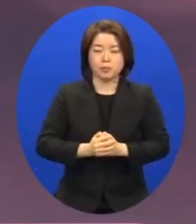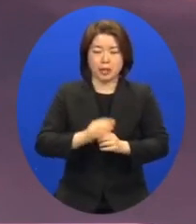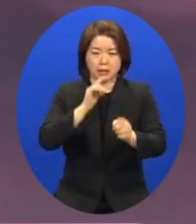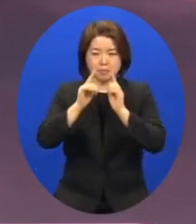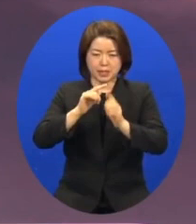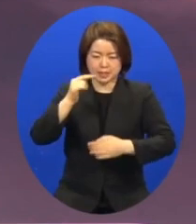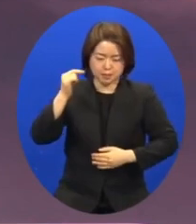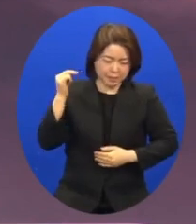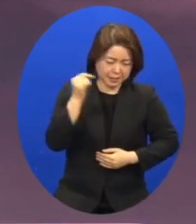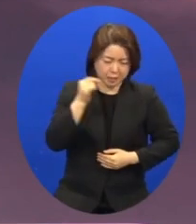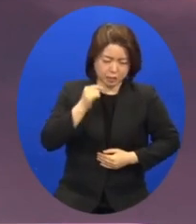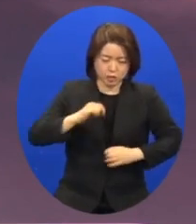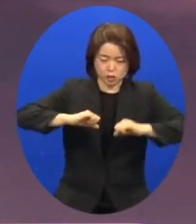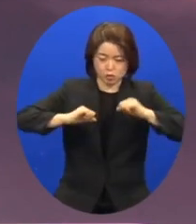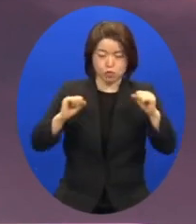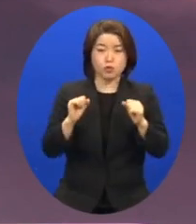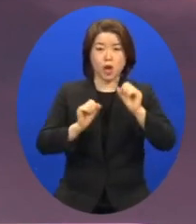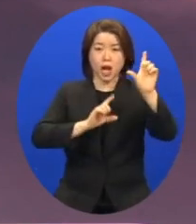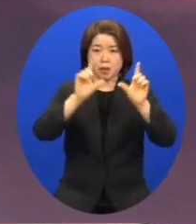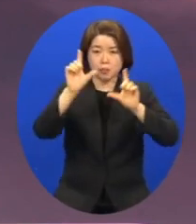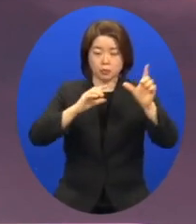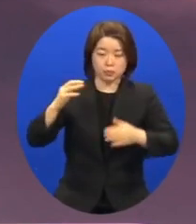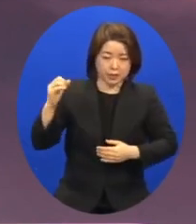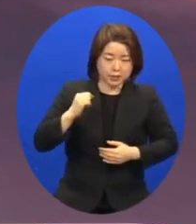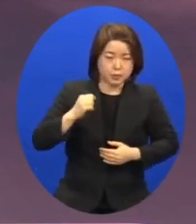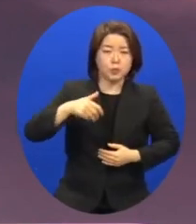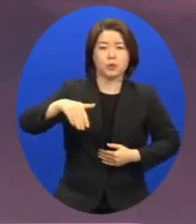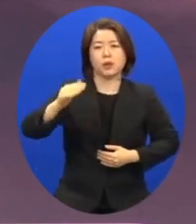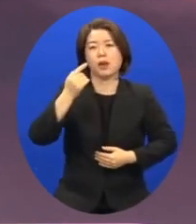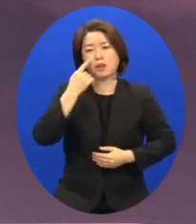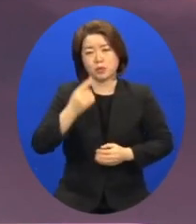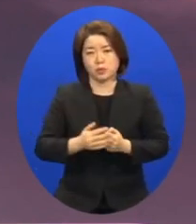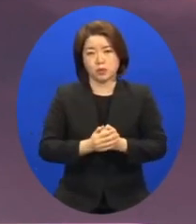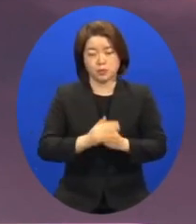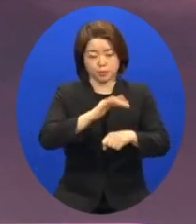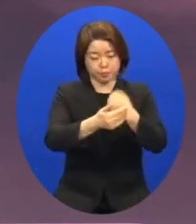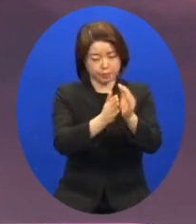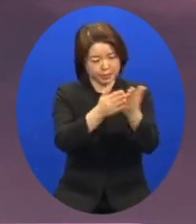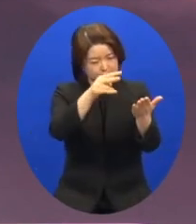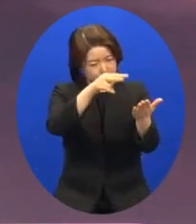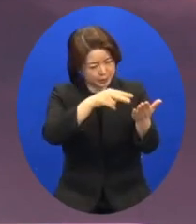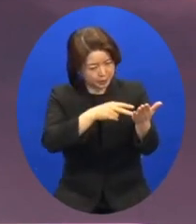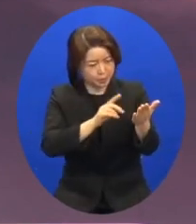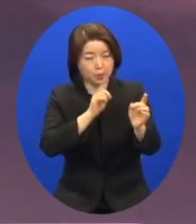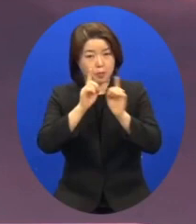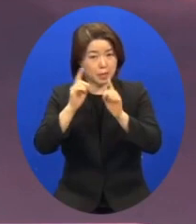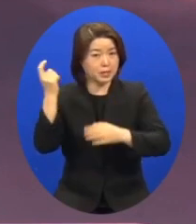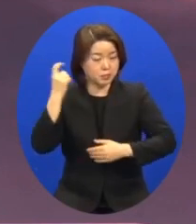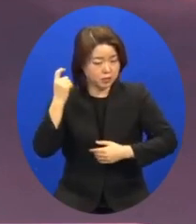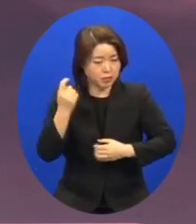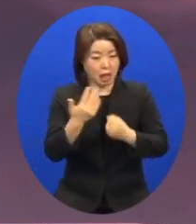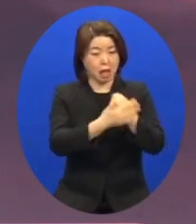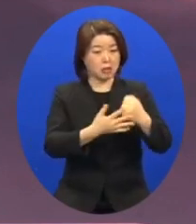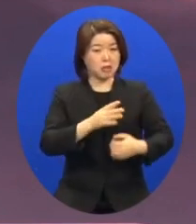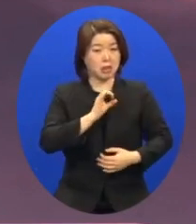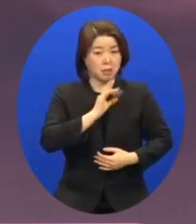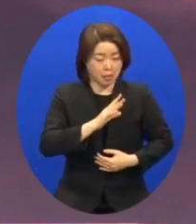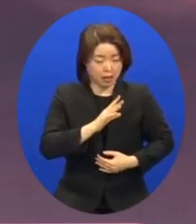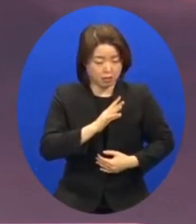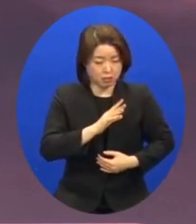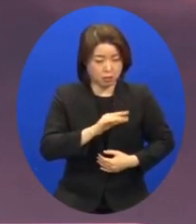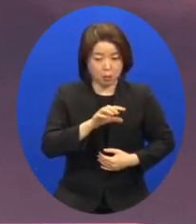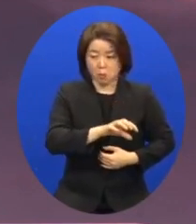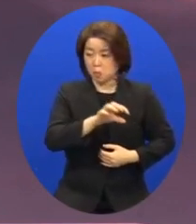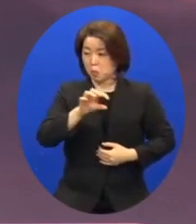순종하는 자세로 나아가야 합니다 성경을 읽고 말씀을 드릴 때 은혜만 받고 실제로는 그대로 살지